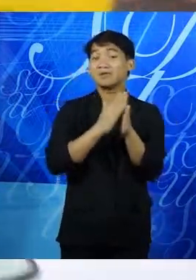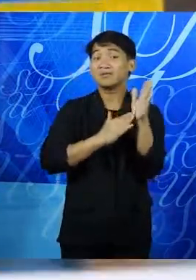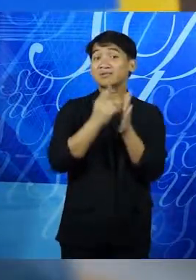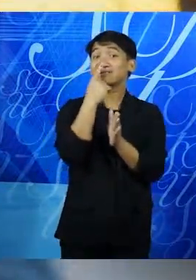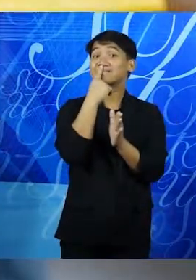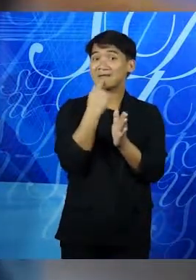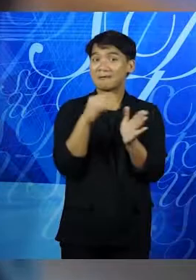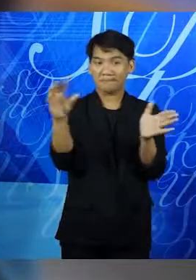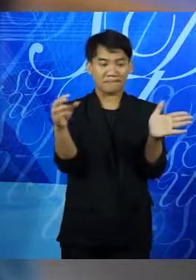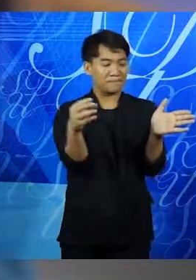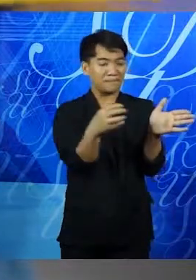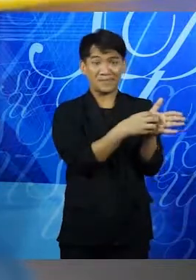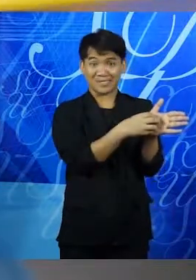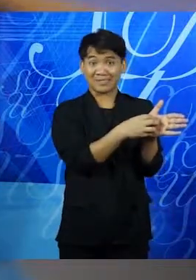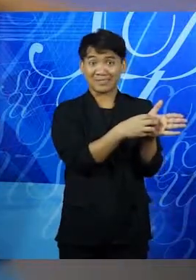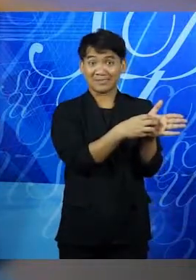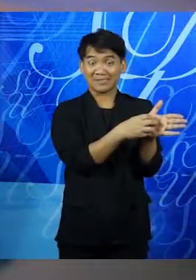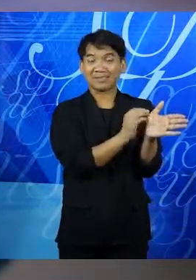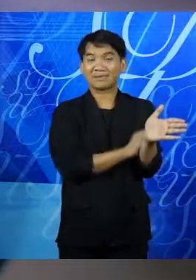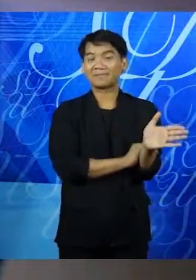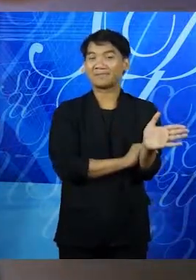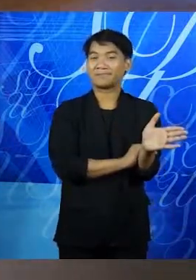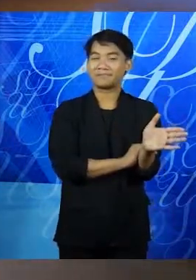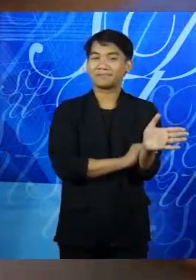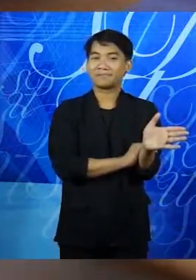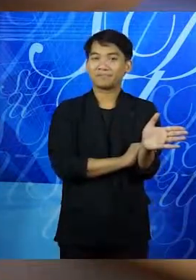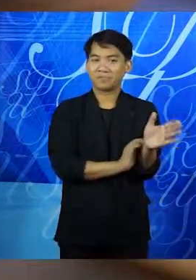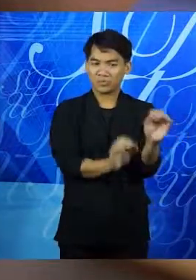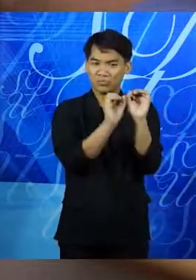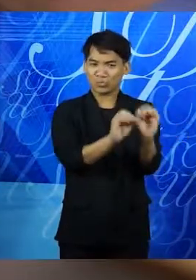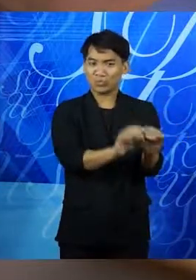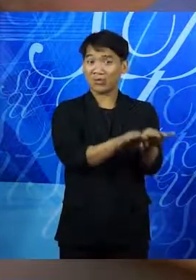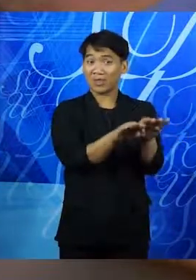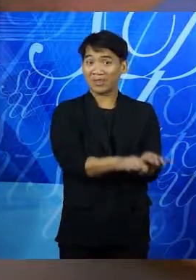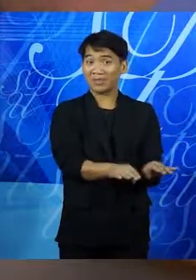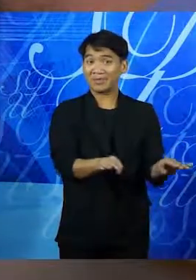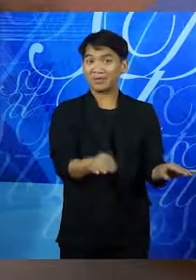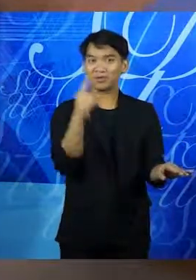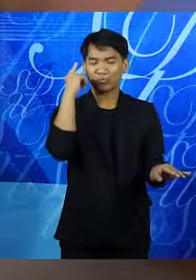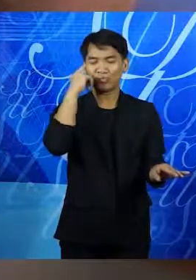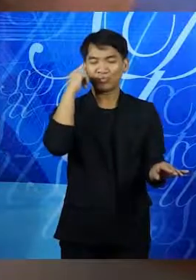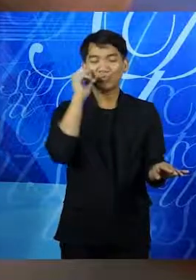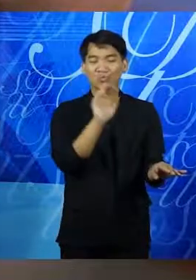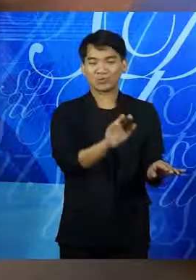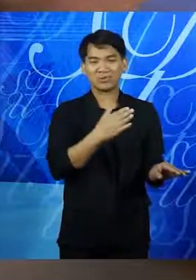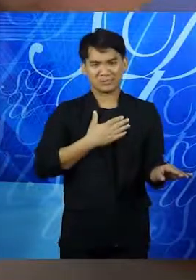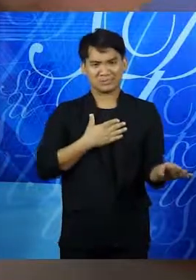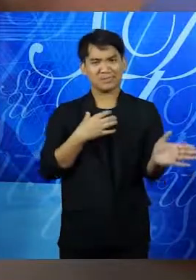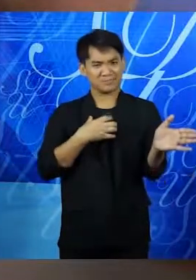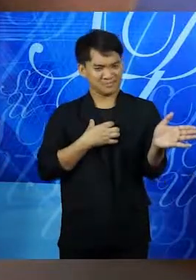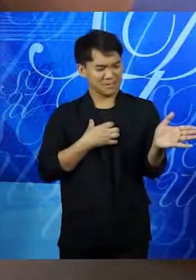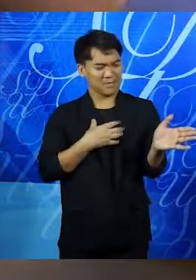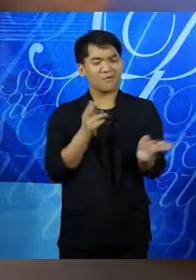แดงมาติดนะคะอย่างนี้เราก็จะสอนให้เด็กรู้ว่านะคะฉันอยาก